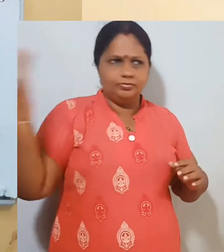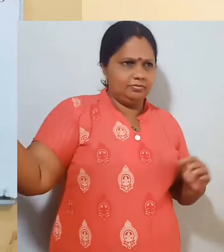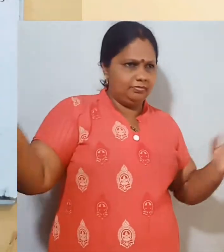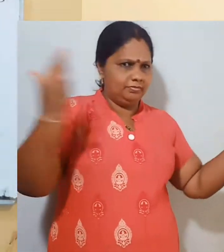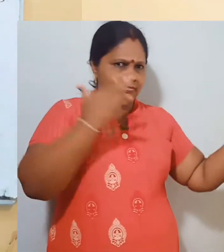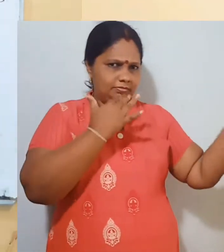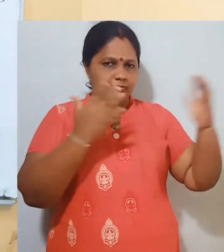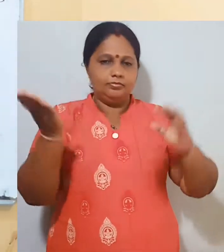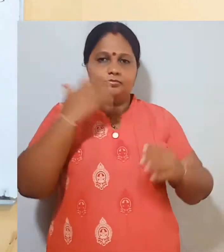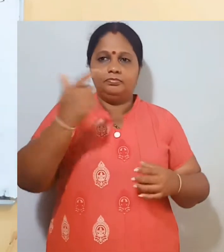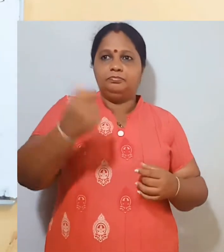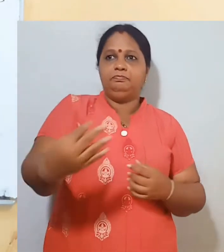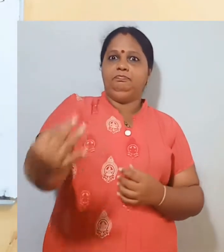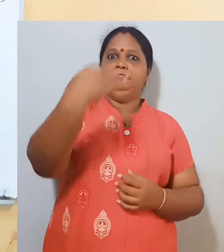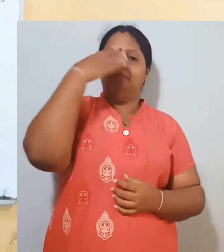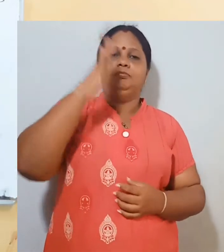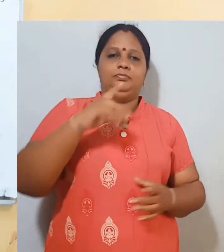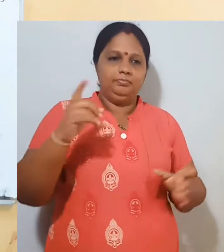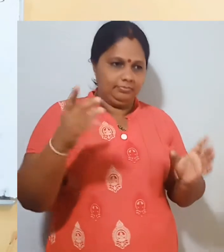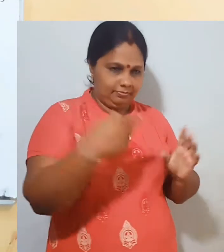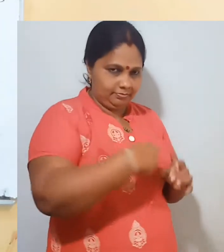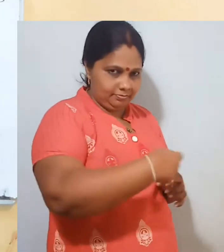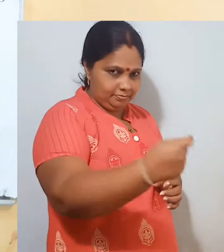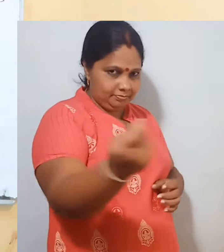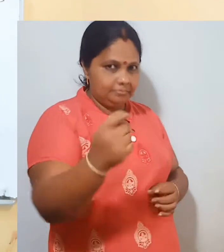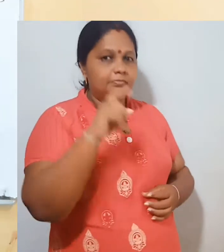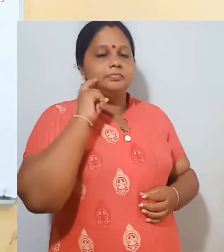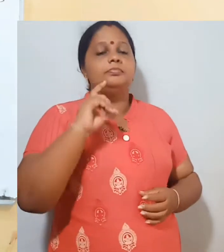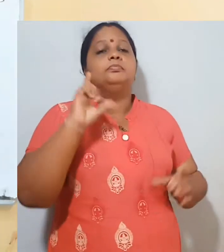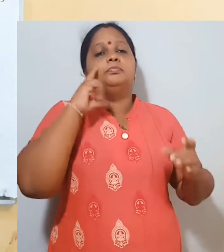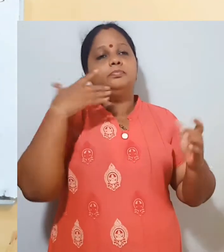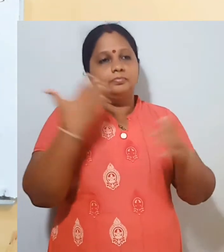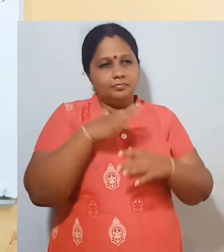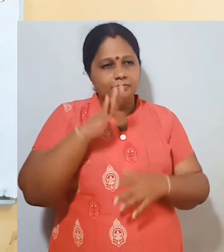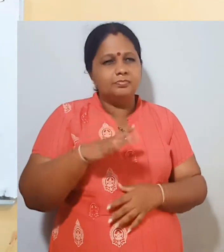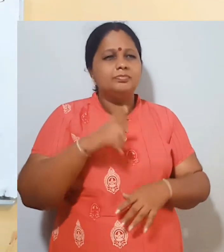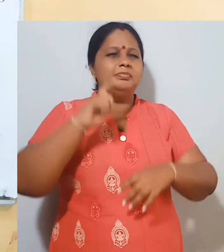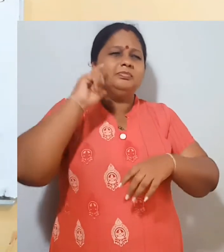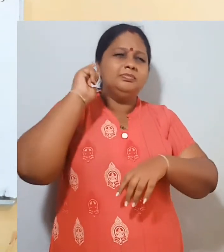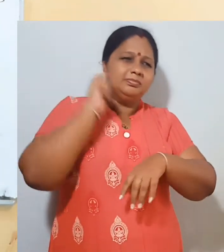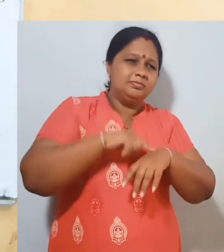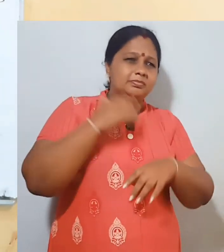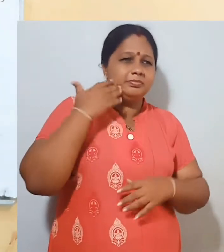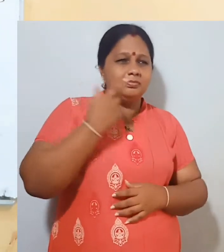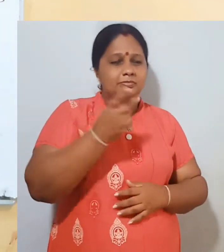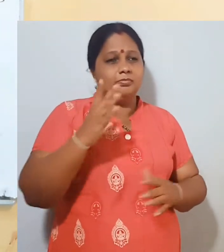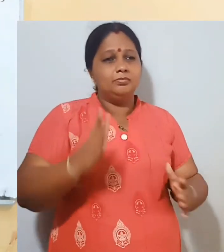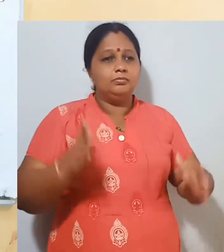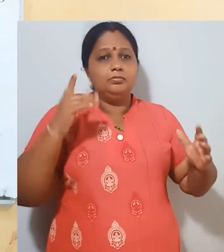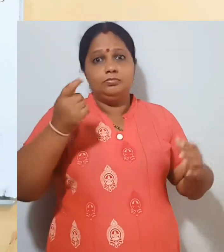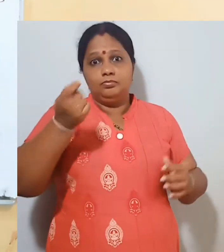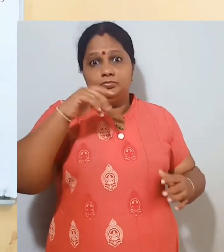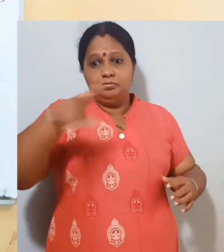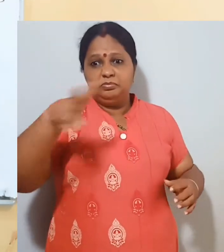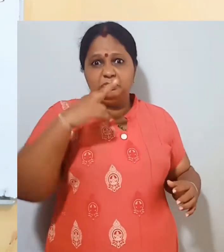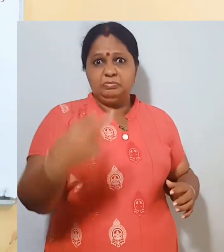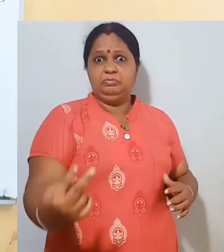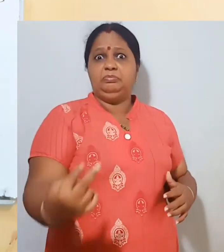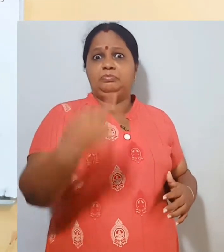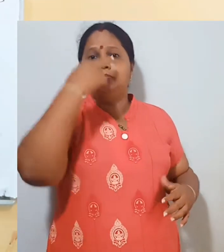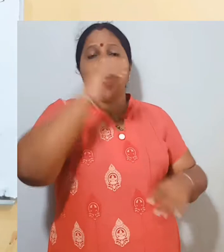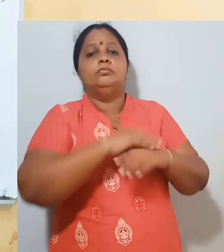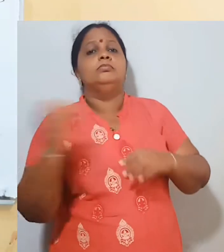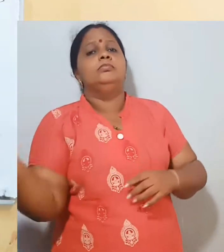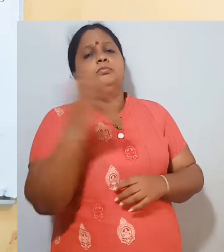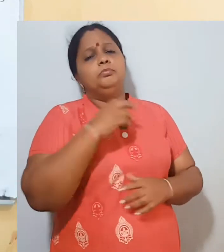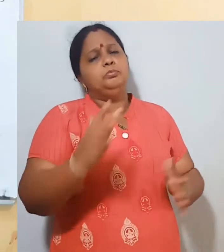நல்லா முழுக வேணும், உடுப்பு எல்லாம் மாத்தி முழுக வேணும். அப்படி பாதுகாப்பா இருந்தாலும் கூட சிலருக்கு அந்த கூடுதலாக நஞ்சு வரை ஹாஸ்பிட்டலுக்கு வார ஆட்கள் இருக்கிறாங்க.